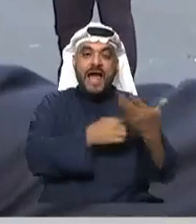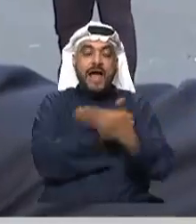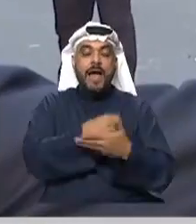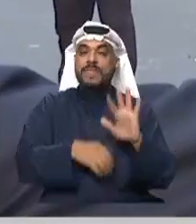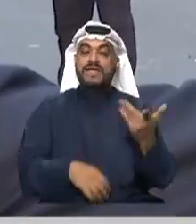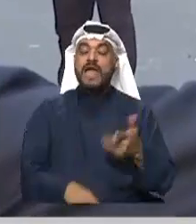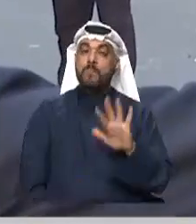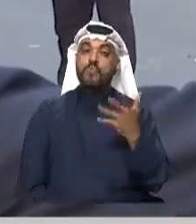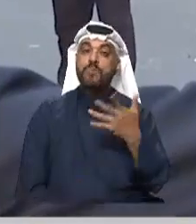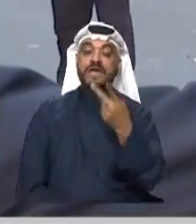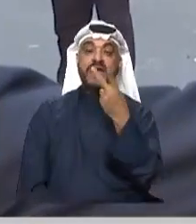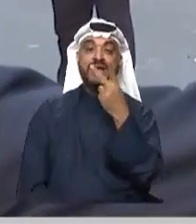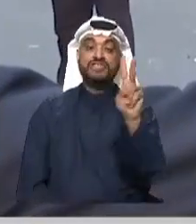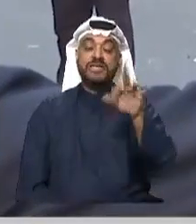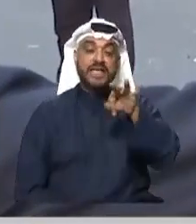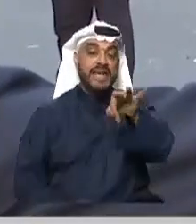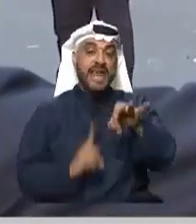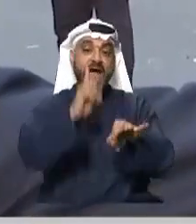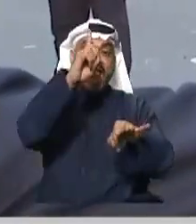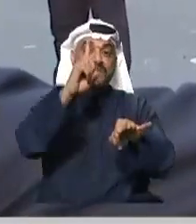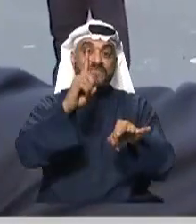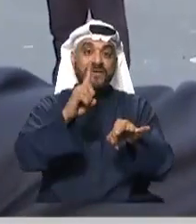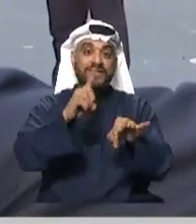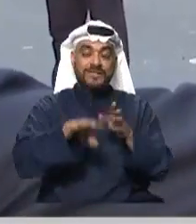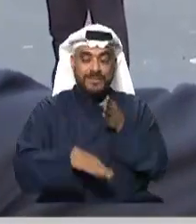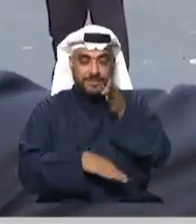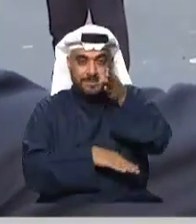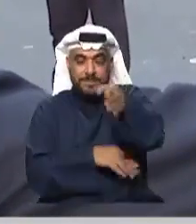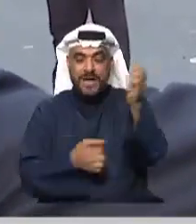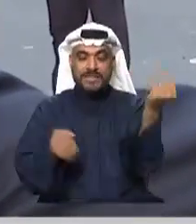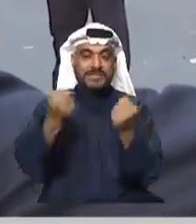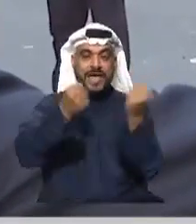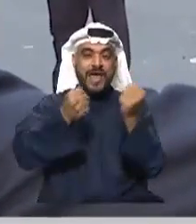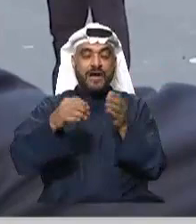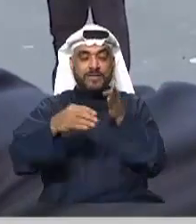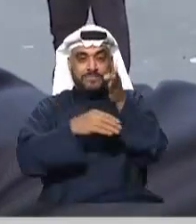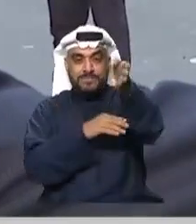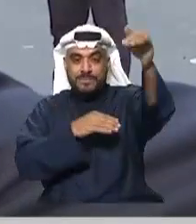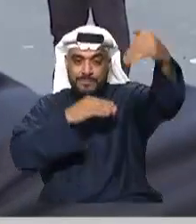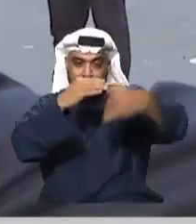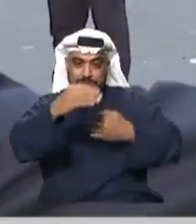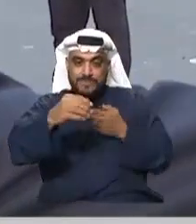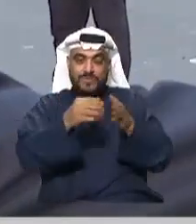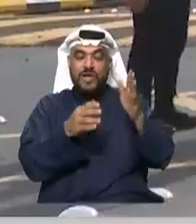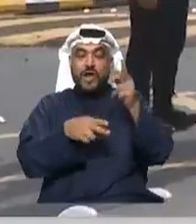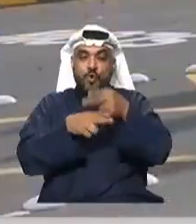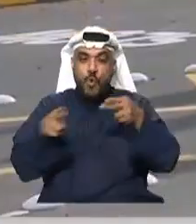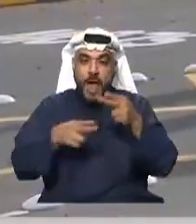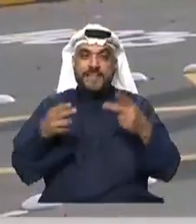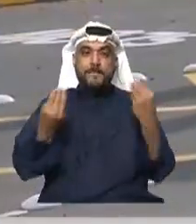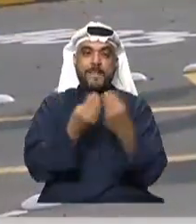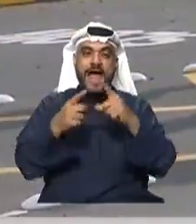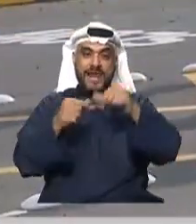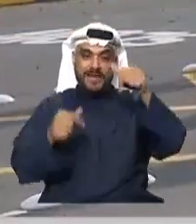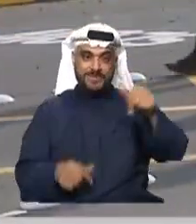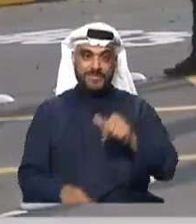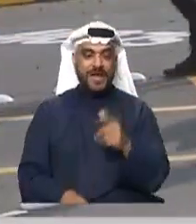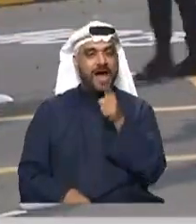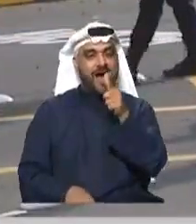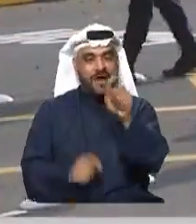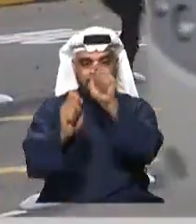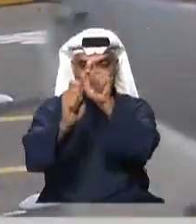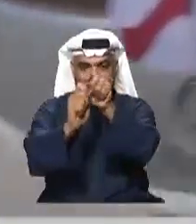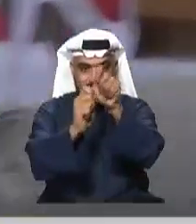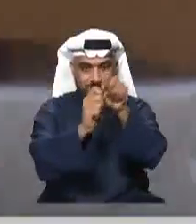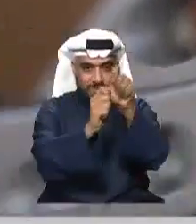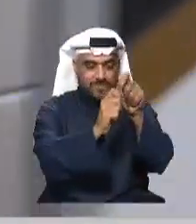15 الى 20,000 همم بالنسبه للمغادره بالنسبه للجمهور الكويتي والخليجيين باوجه كلمه للجمهور